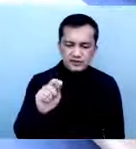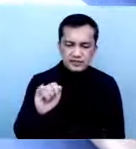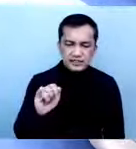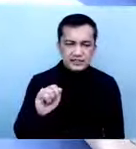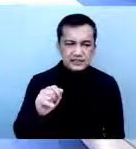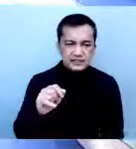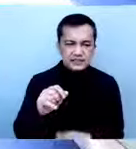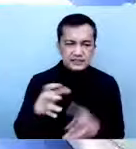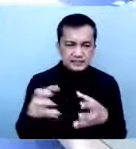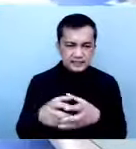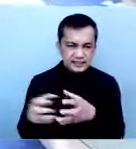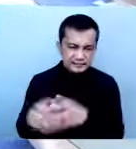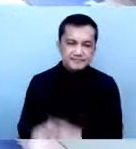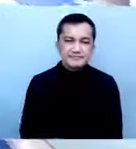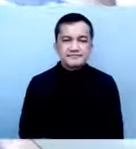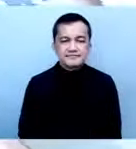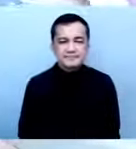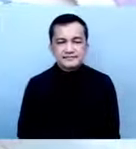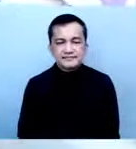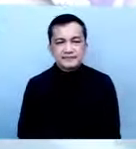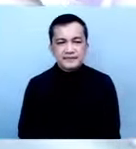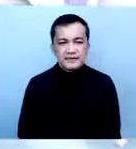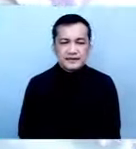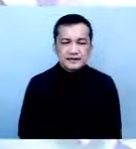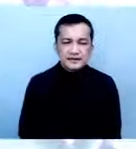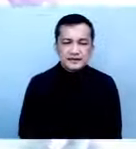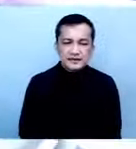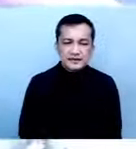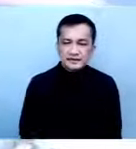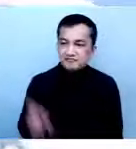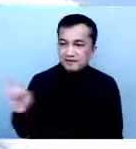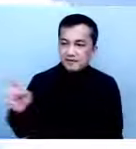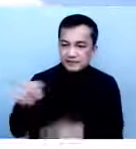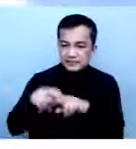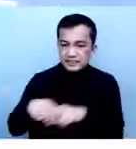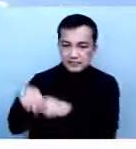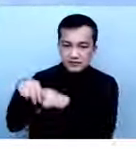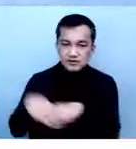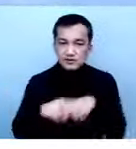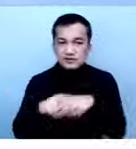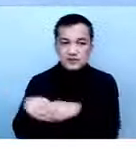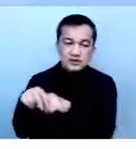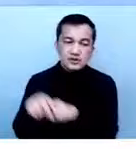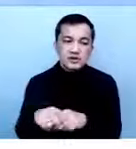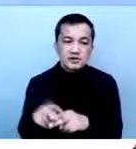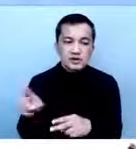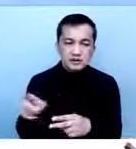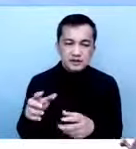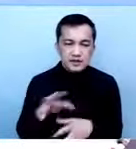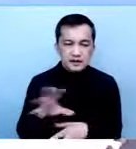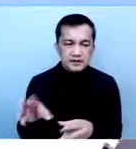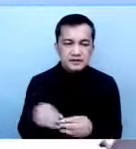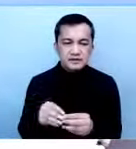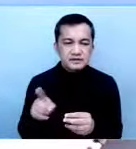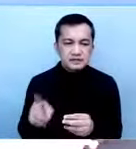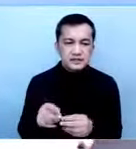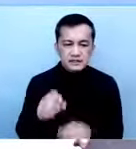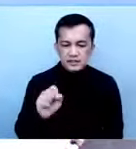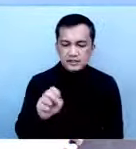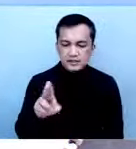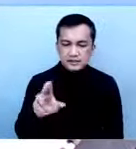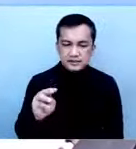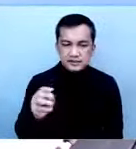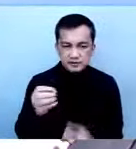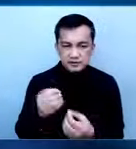Multi-set natin yan. Okay. Okay. And then may itong mga siso. So, ang package po na to is yung sum lang ng ino-offer natin. So, marami pa